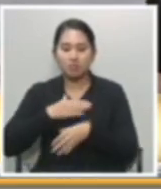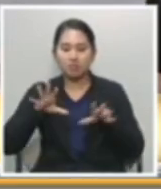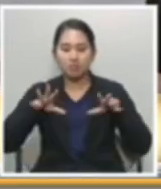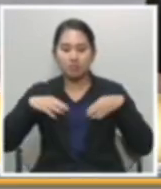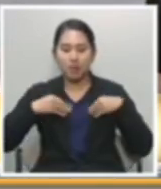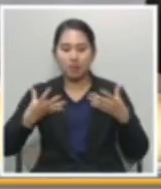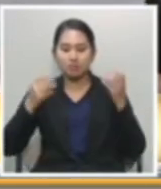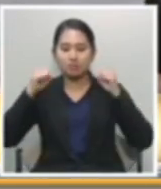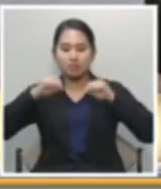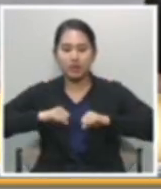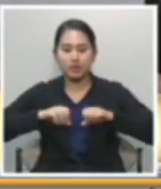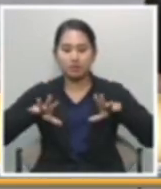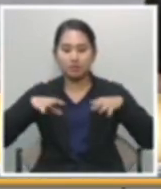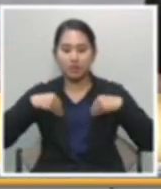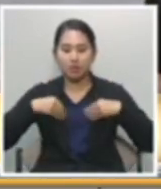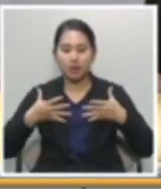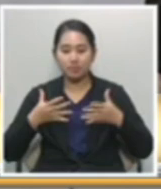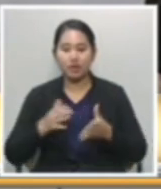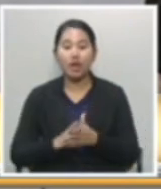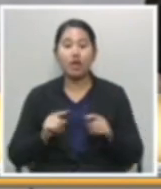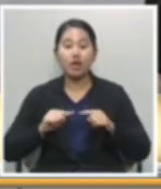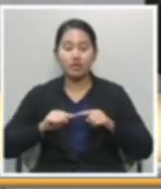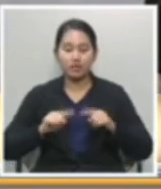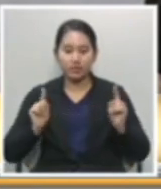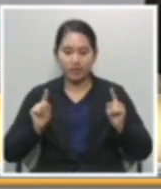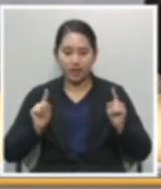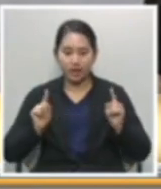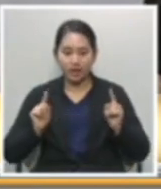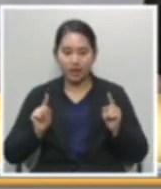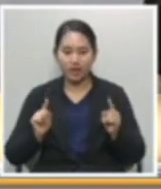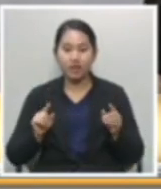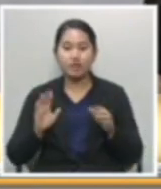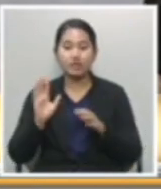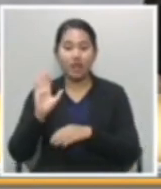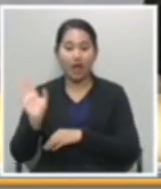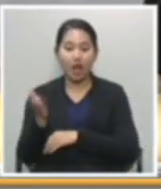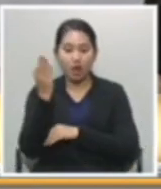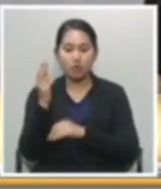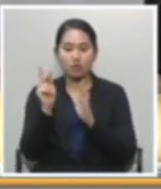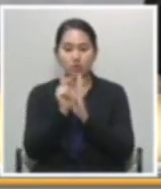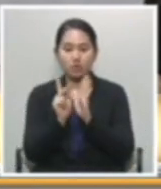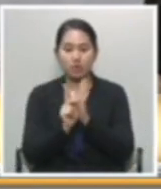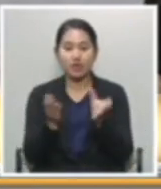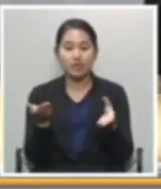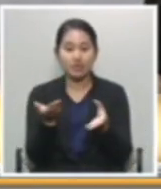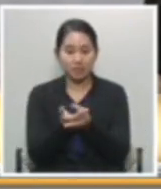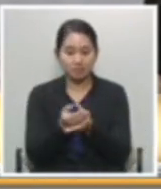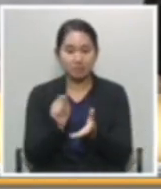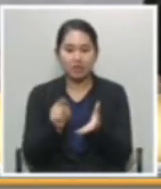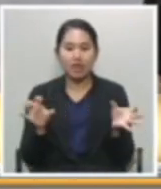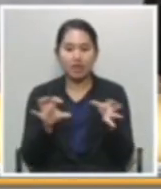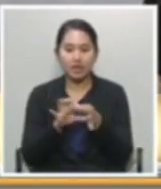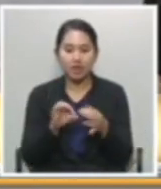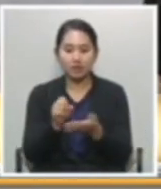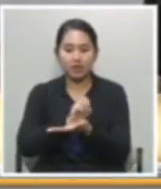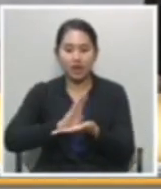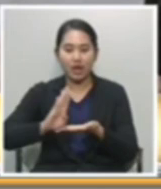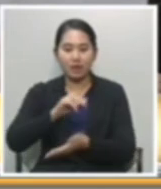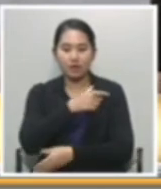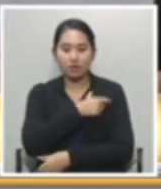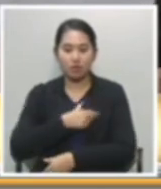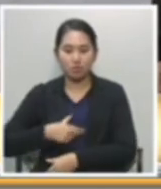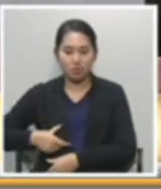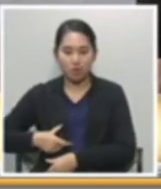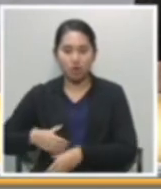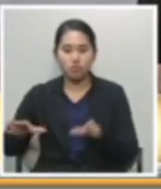ไม่ลงมติแน่นะแต่สำหรับพระราชกำหนดเมื่อเช้านี้นะครับเพื่อเป็นเรื่องเกี่ยวกับสถาบันพรรคเสรีรวม